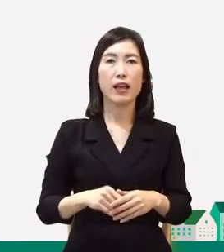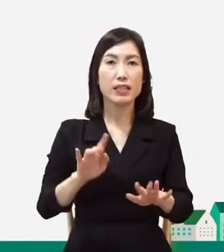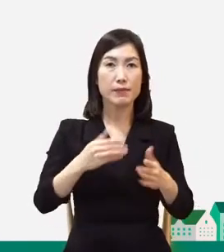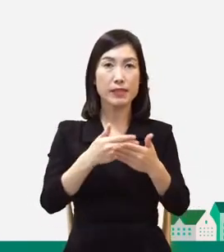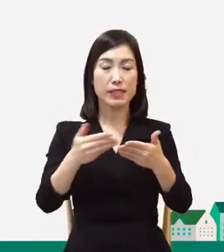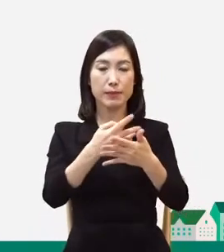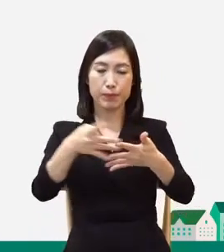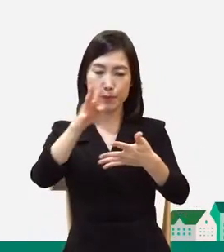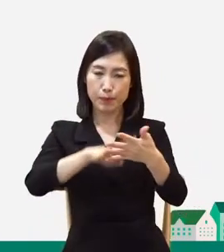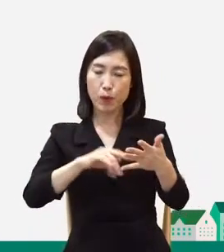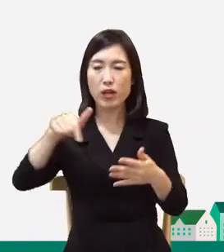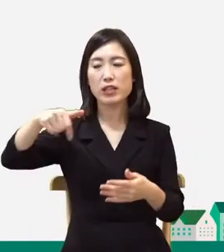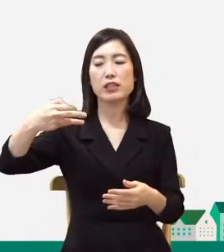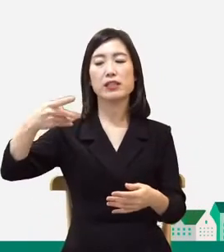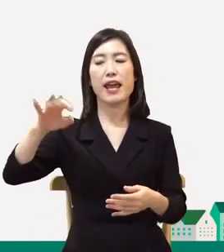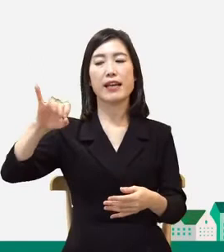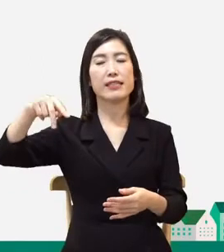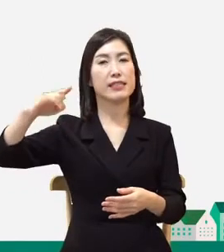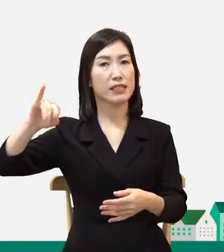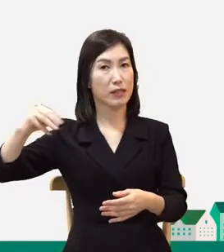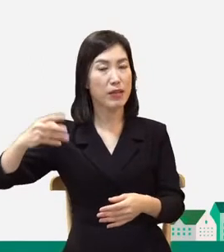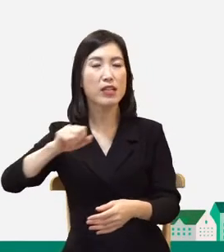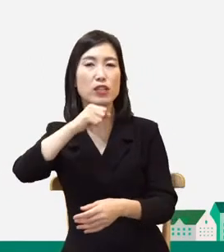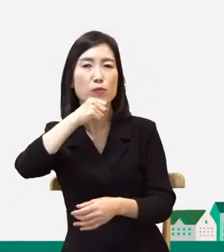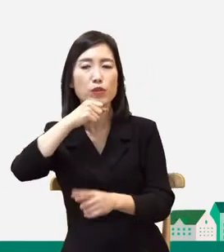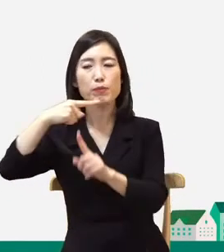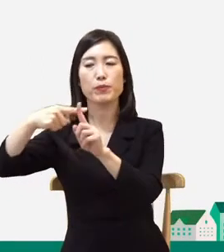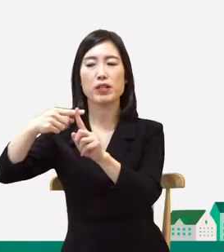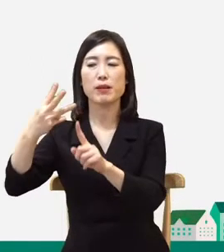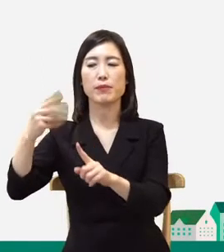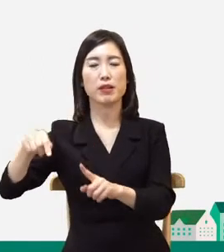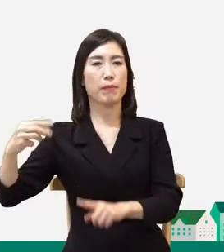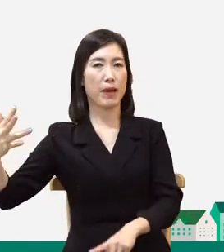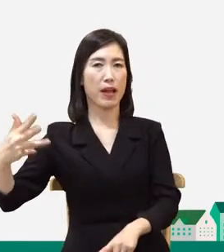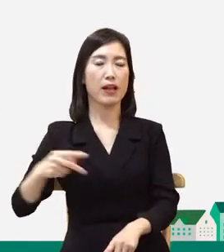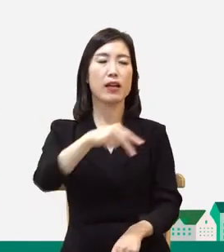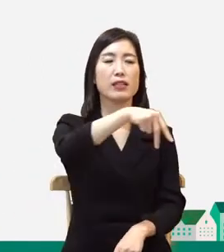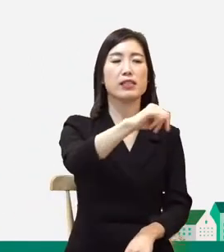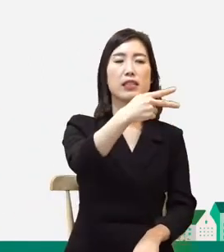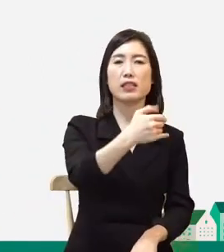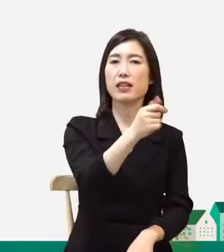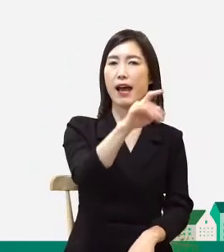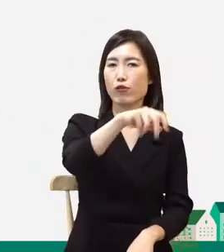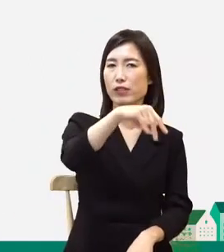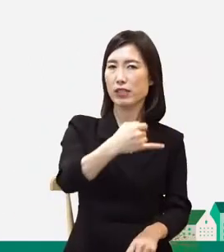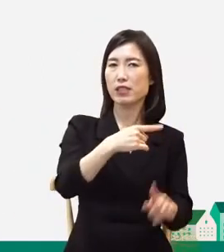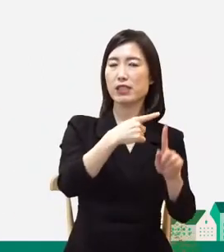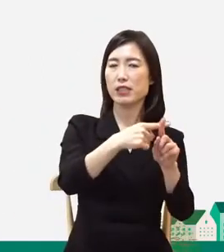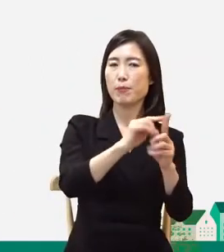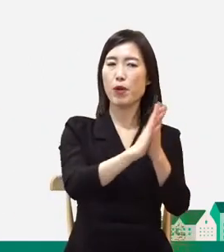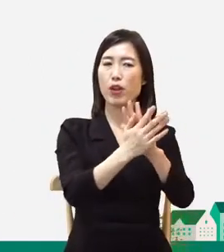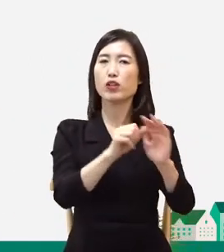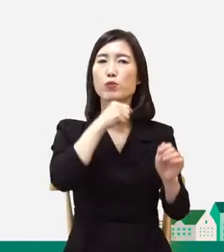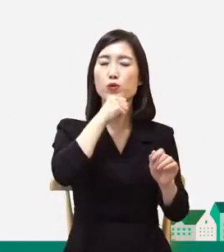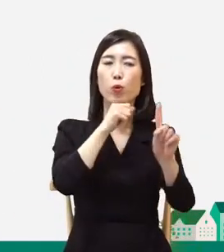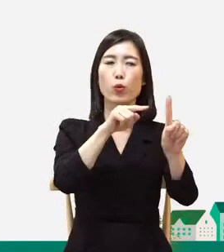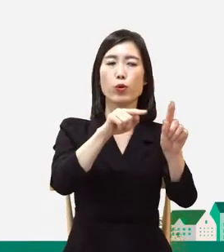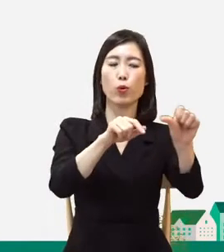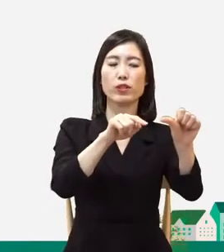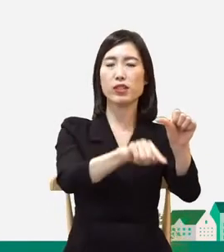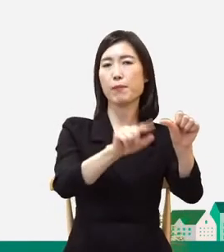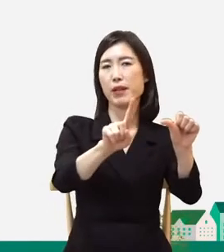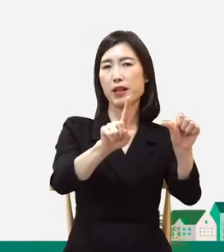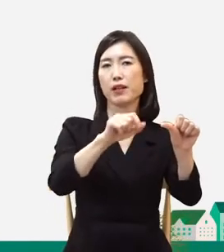도표를 보시면 그레이스빌의 주거 환경은 변화 점수 플러스 3.8, 시드하우스는 주거 환경 변화 점수 플러스